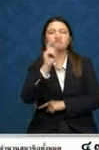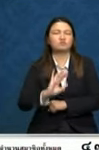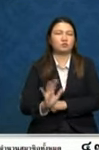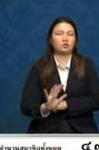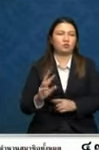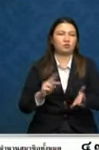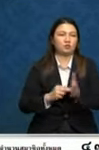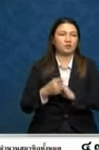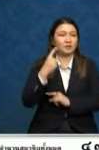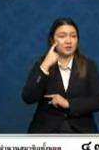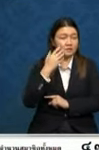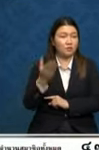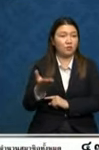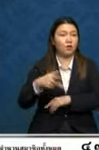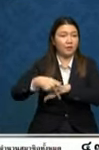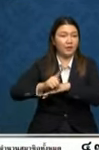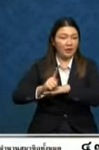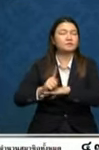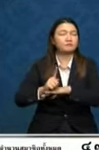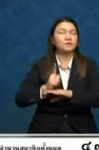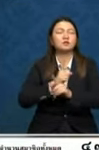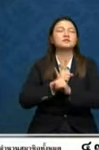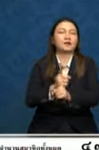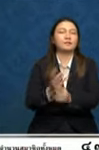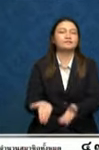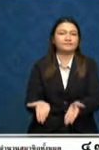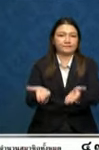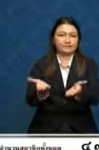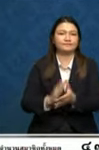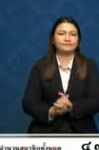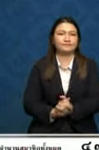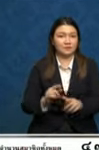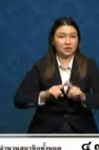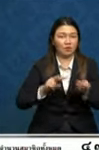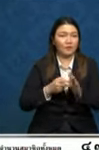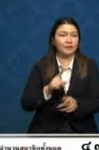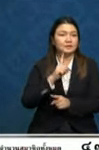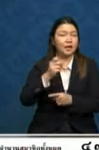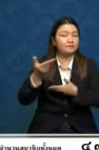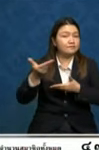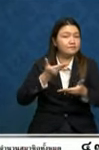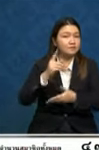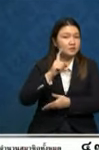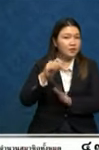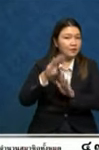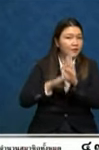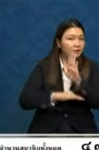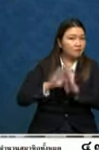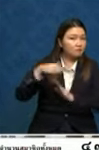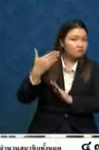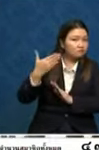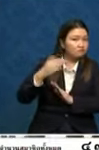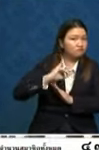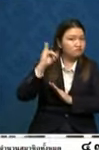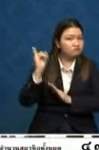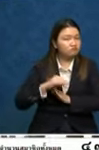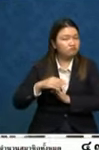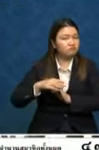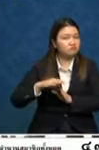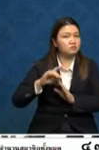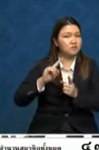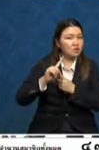แต่ถ้าท่านประธานยังยืนยันเหมือนเดิมผมก็ไม่ติดใจนะครับเพียงแต่หาลือในเรื่องของขั้นตอนครับขอบคุณครับ ครับขอบคุณ